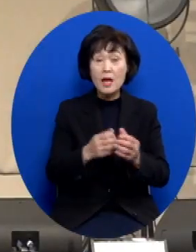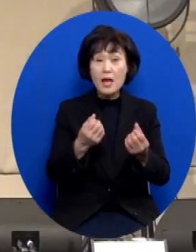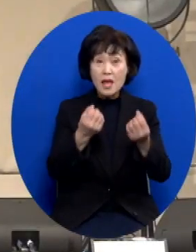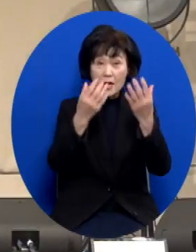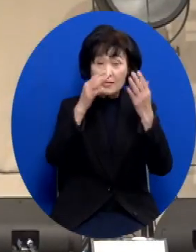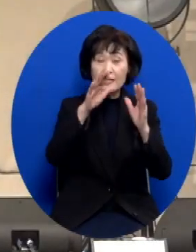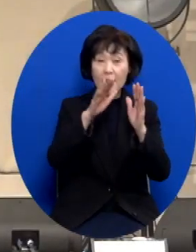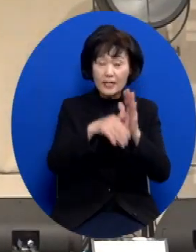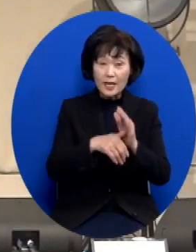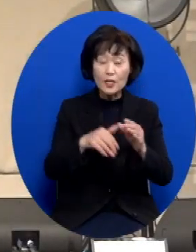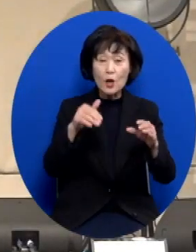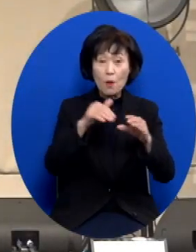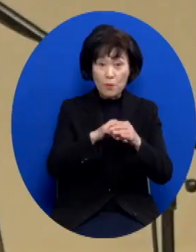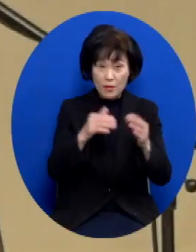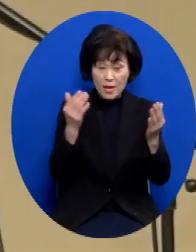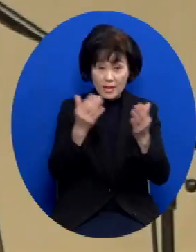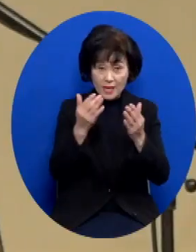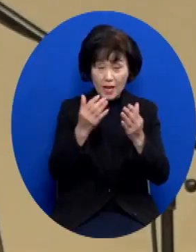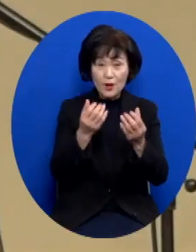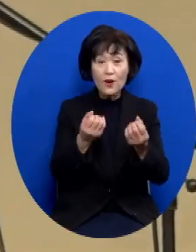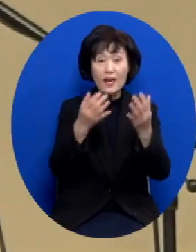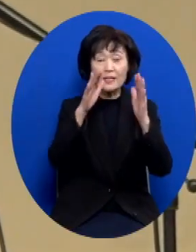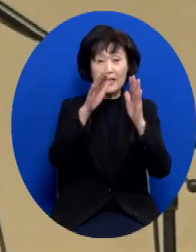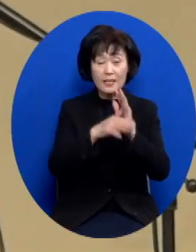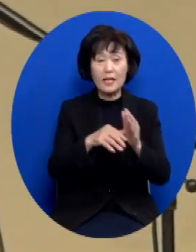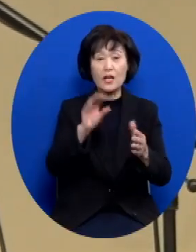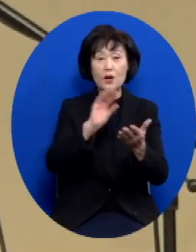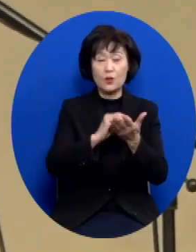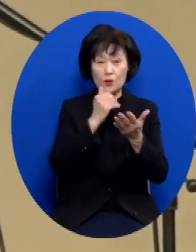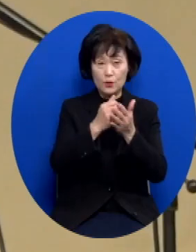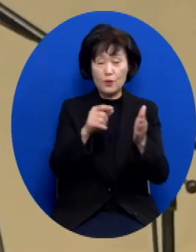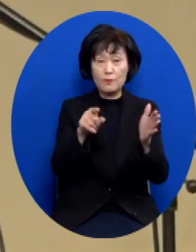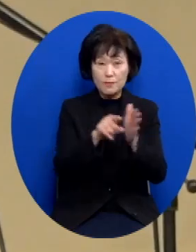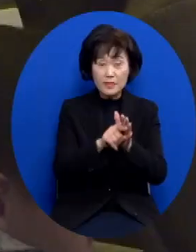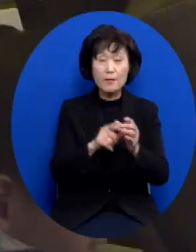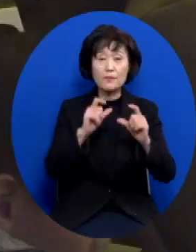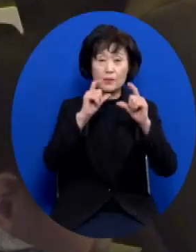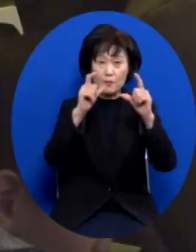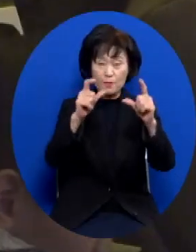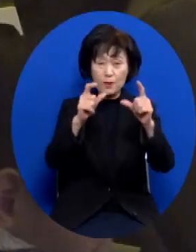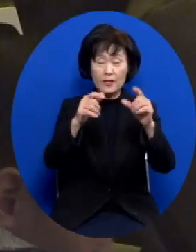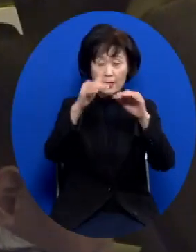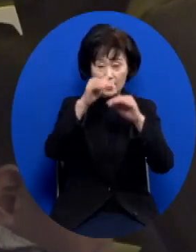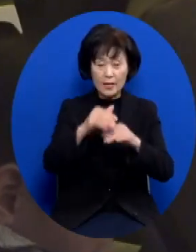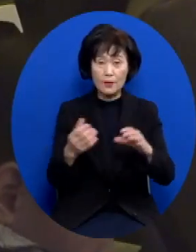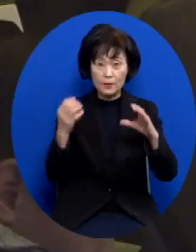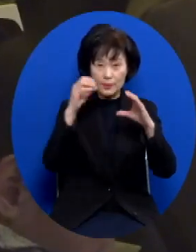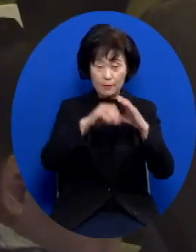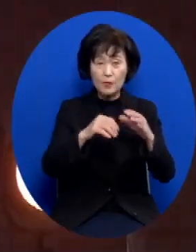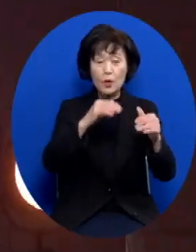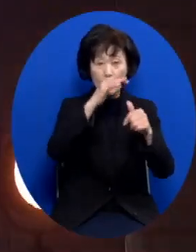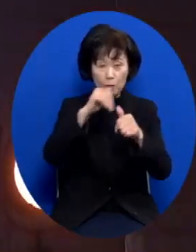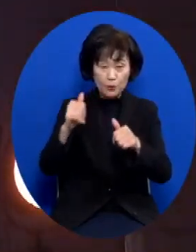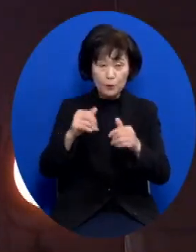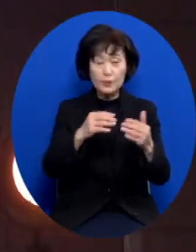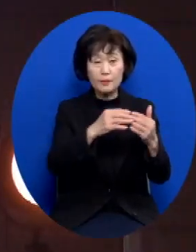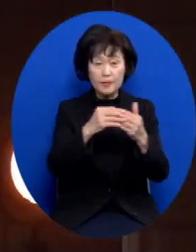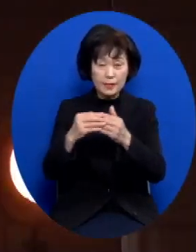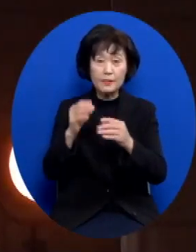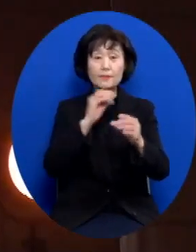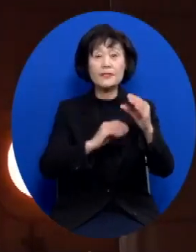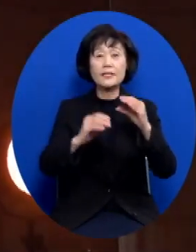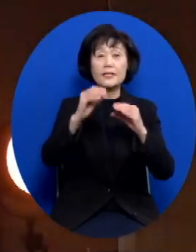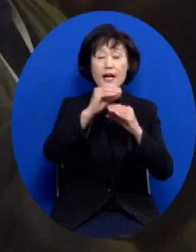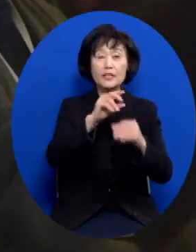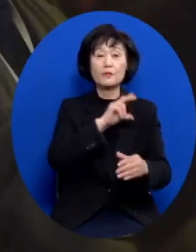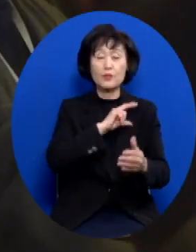행사는 문화사역의 현장에서 그리스도인의 믿음을 선포한다는 의미를 담아 부르심, 이끄심, 더하심을 주제로